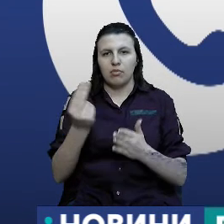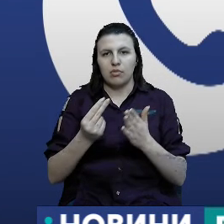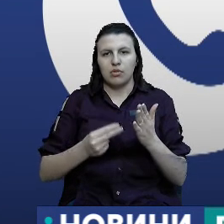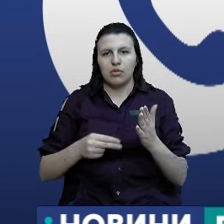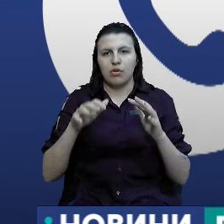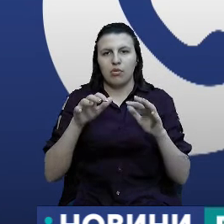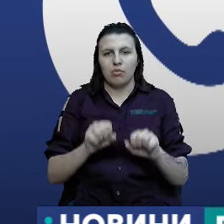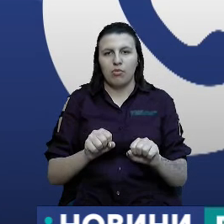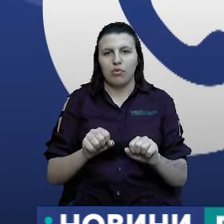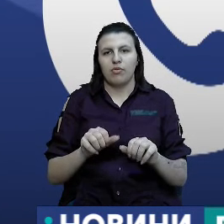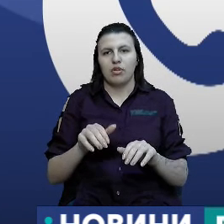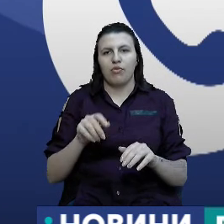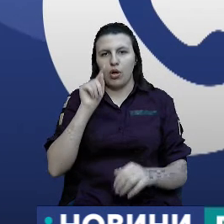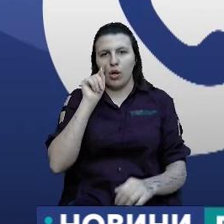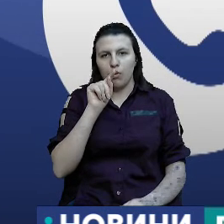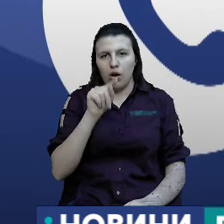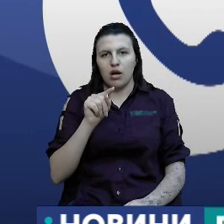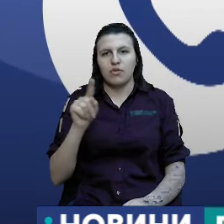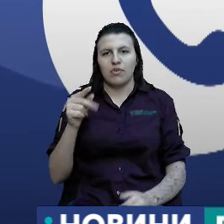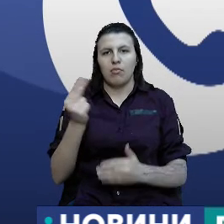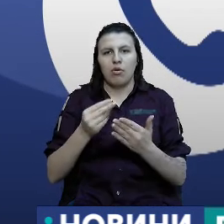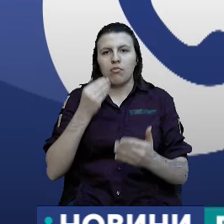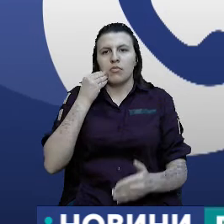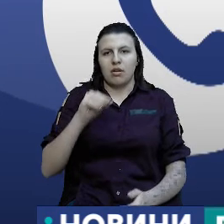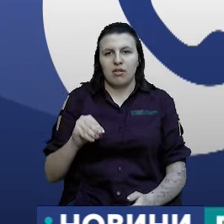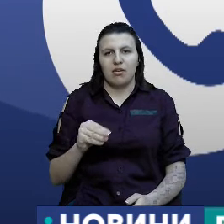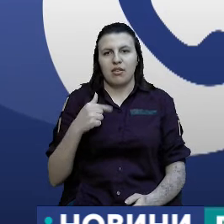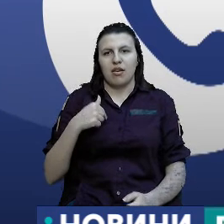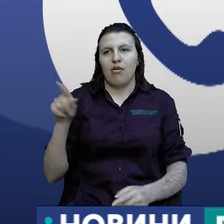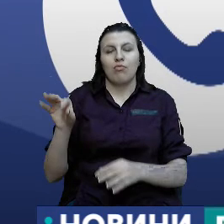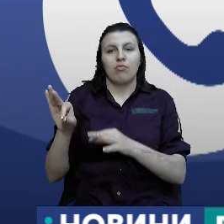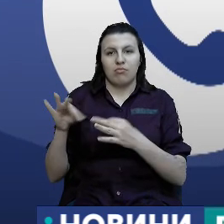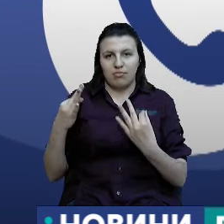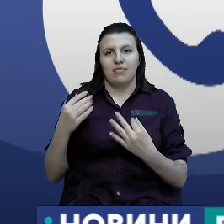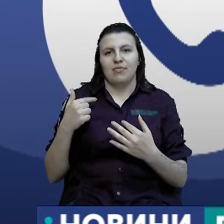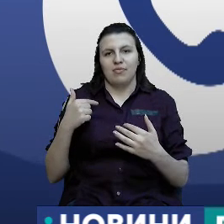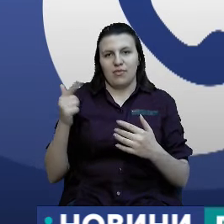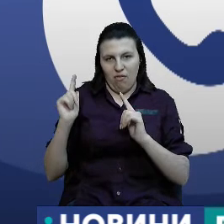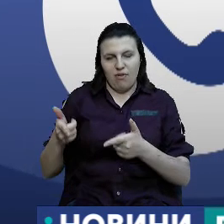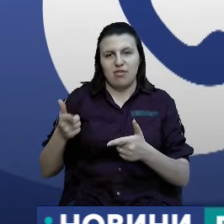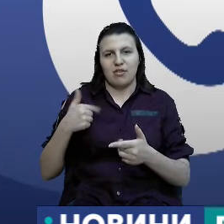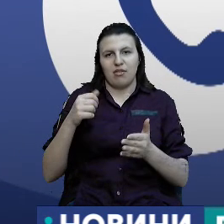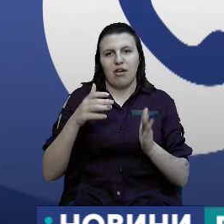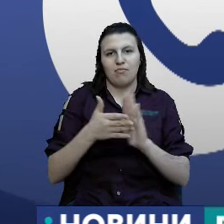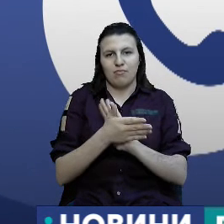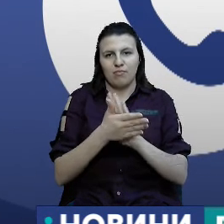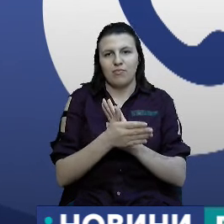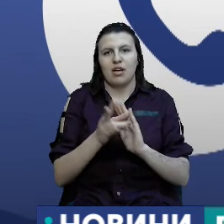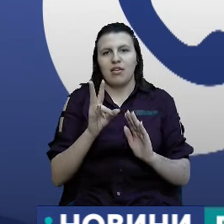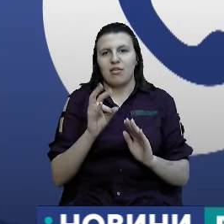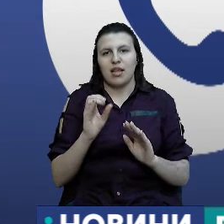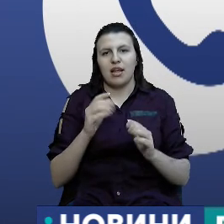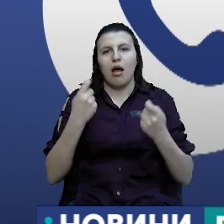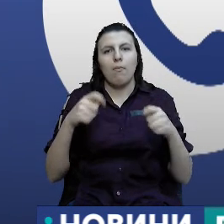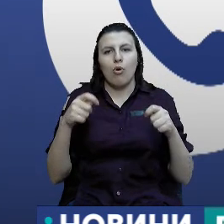малює гарні малюнки, і я з його дозволу надрукував такі календарики. Тобто це календарики не для продажу, а саме